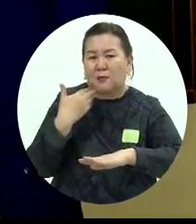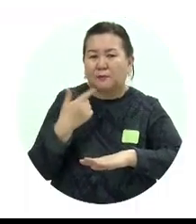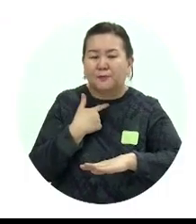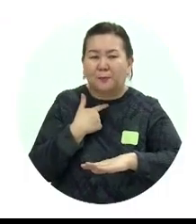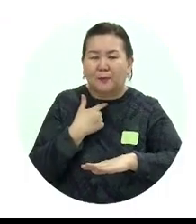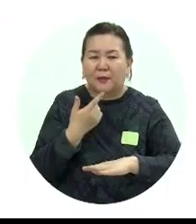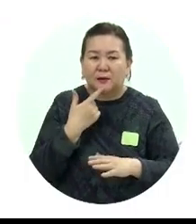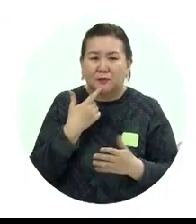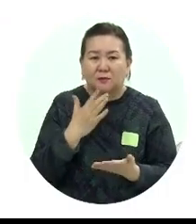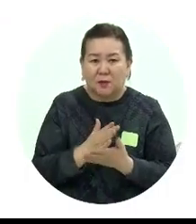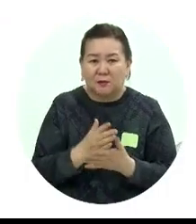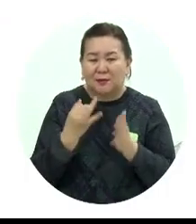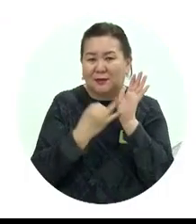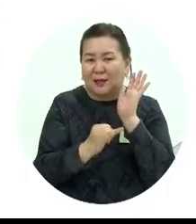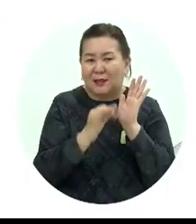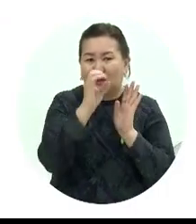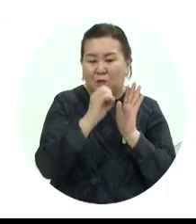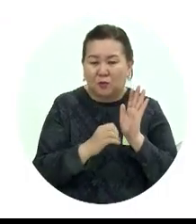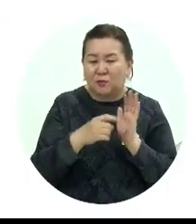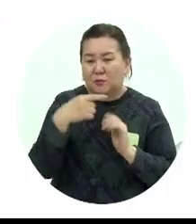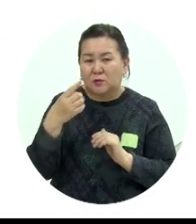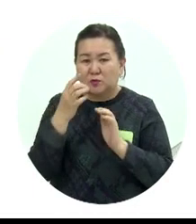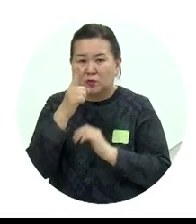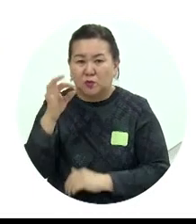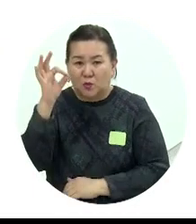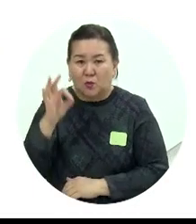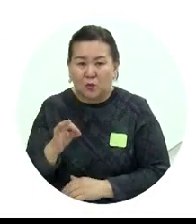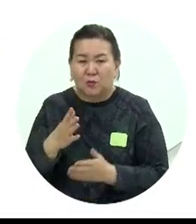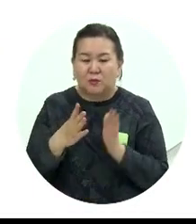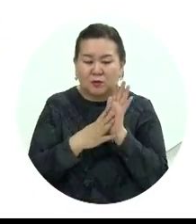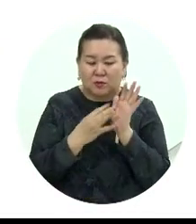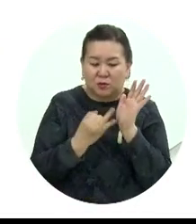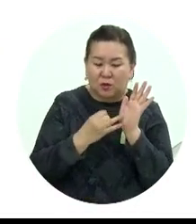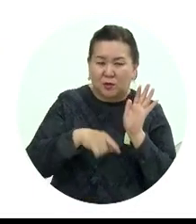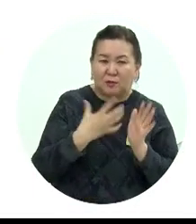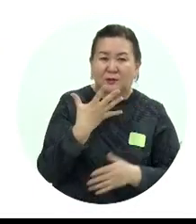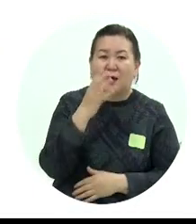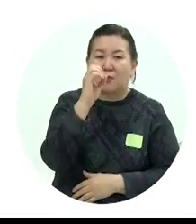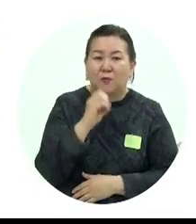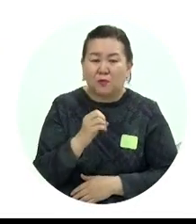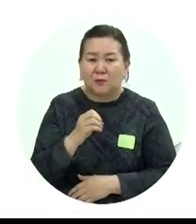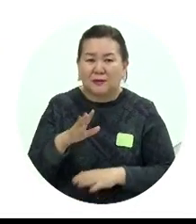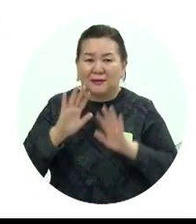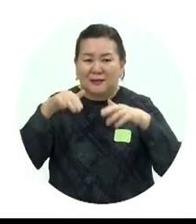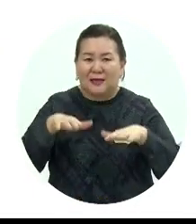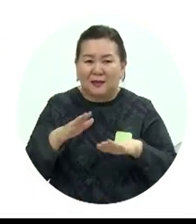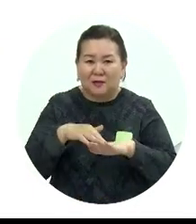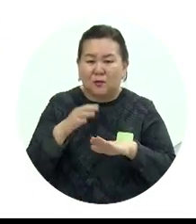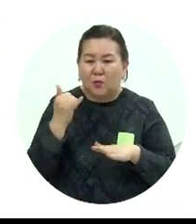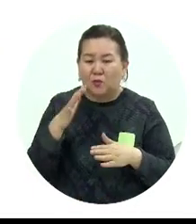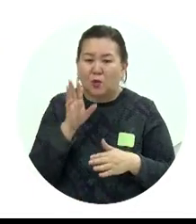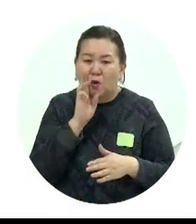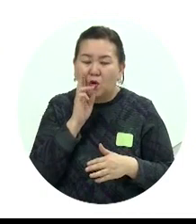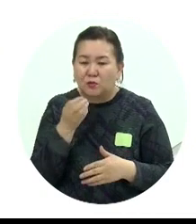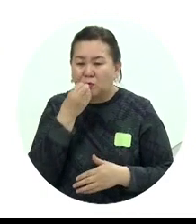юм бол 70% маань 100% гээд үзэх юм бол одоо 97.5% далайн ус буюу одоо ундны